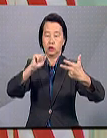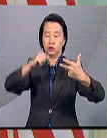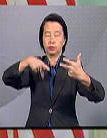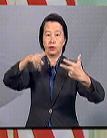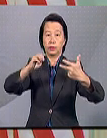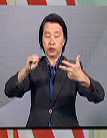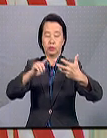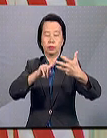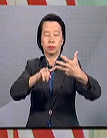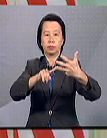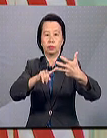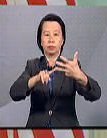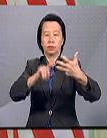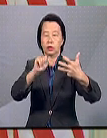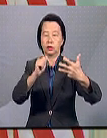APMM dan